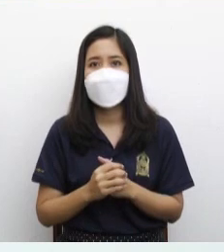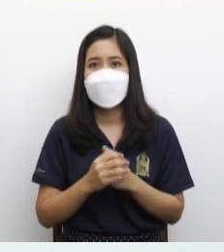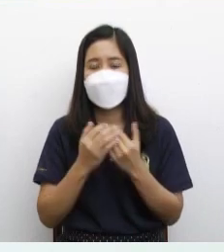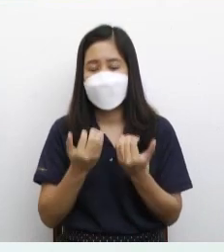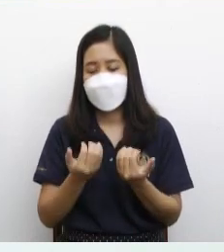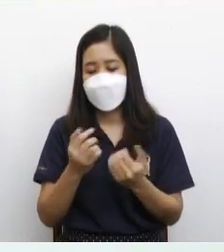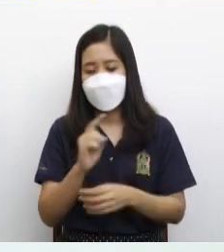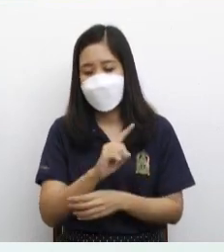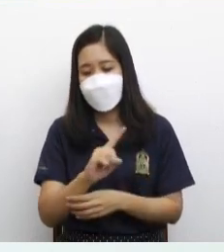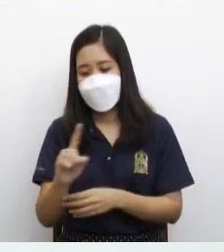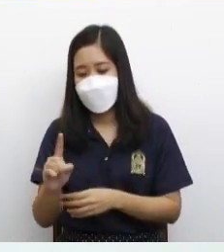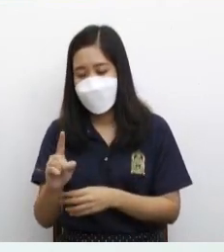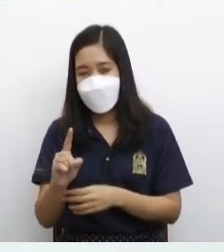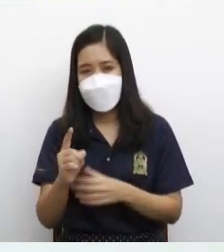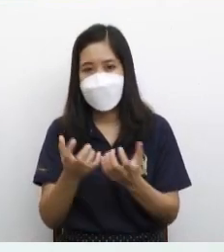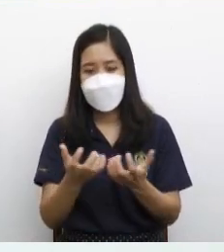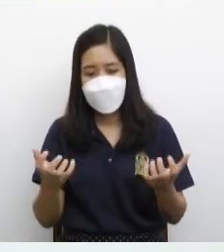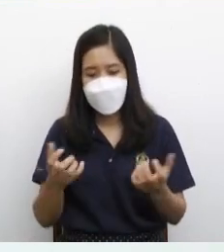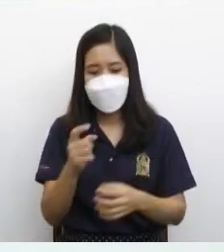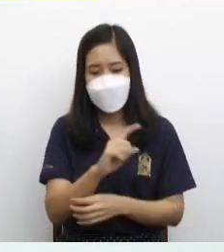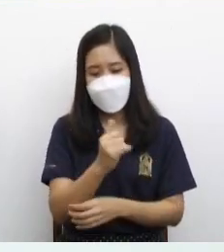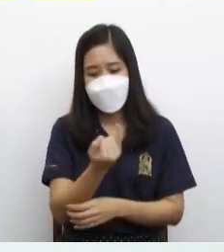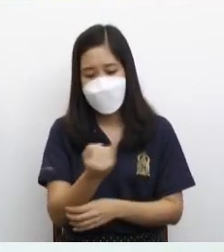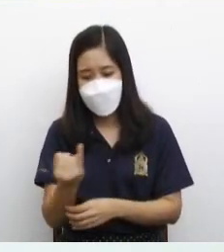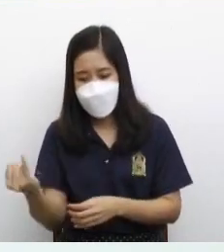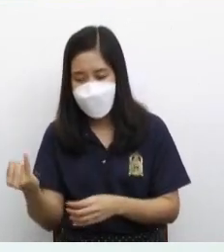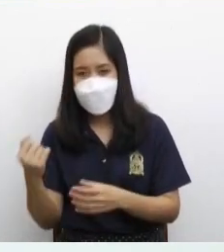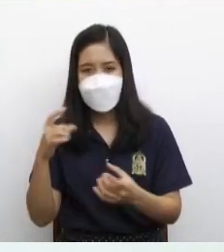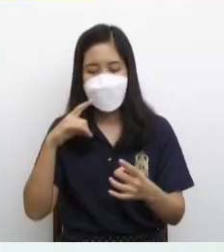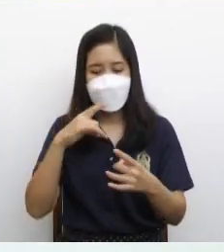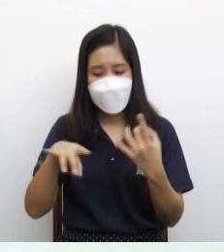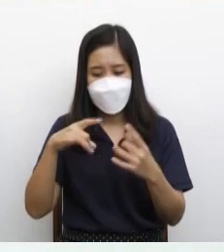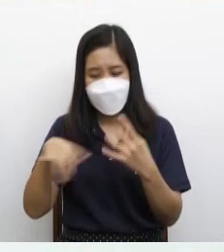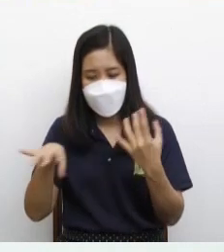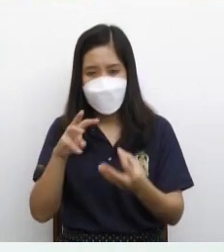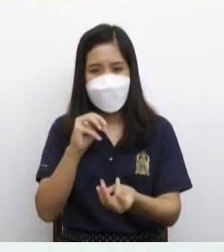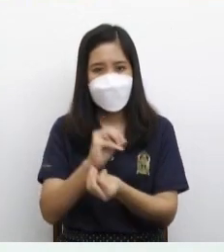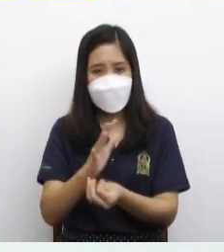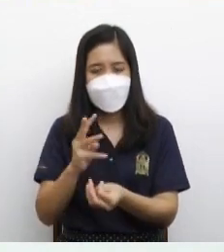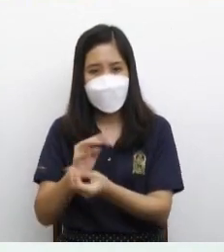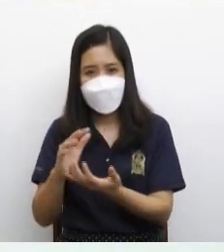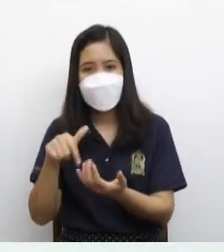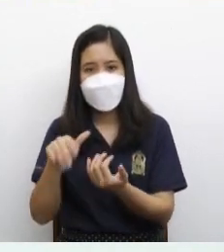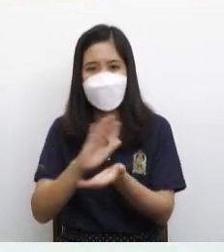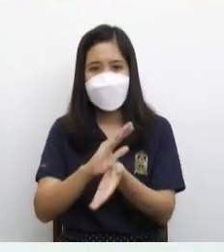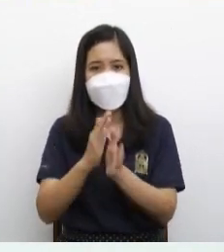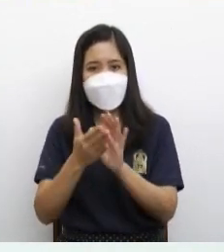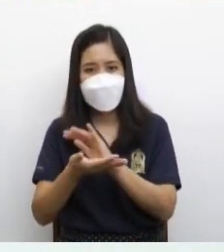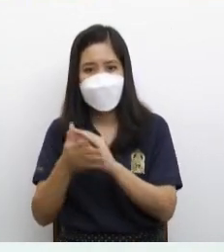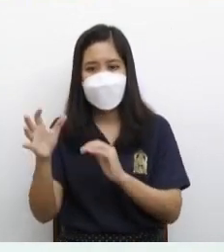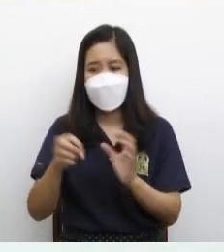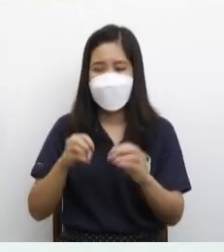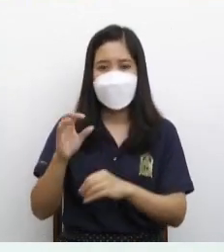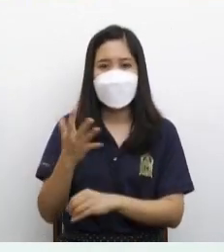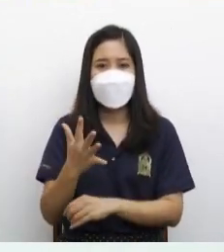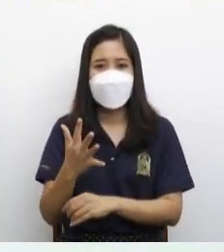ที่บกพร่องหรือสิ่งที่ไม่เหมาะสมนะครับไปโพสใหม่ระบบโซเชียนก็อาจจะ